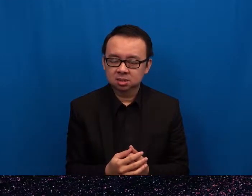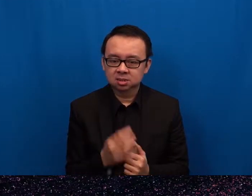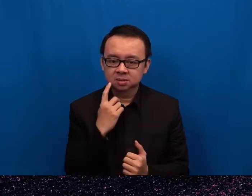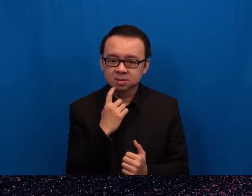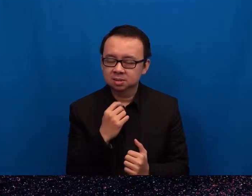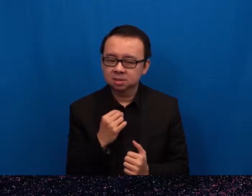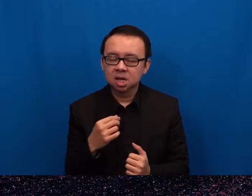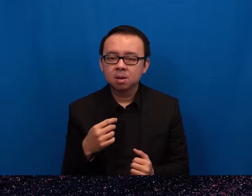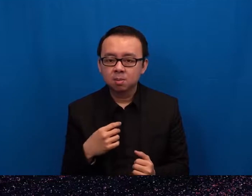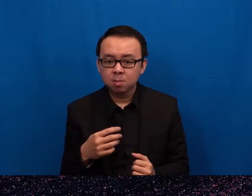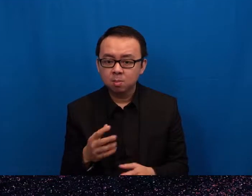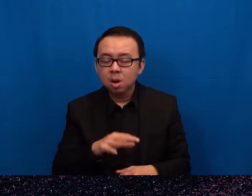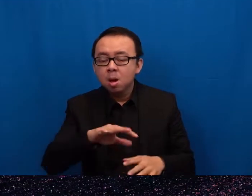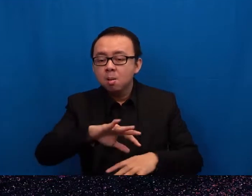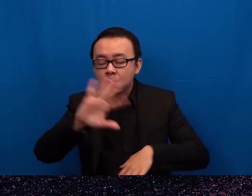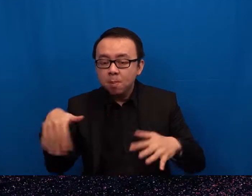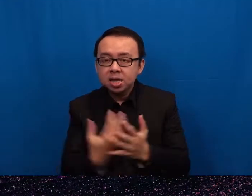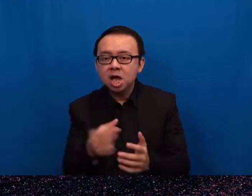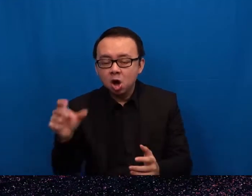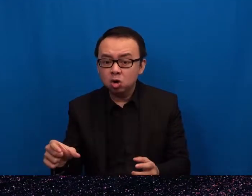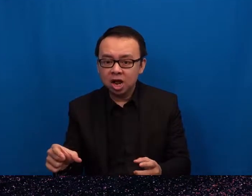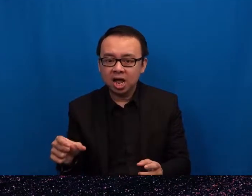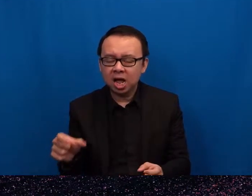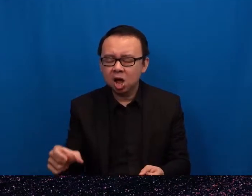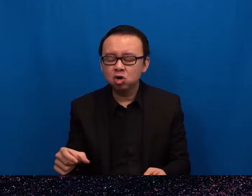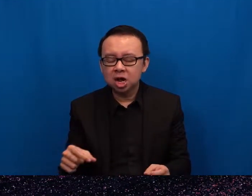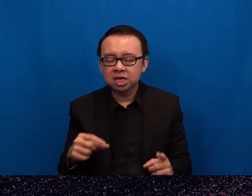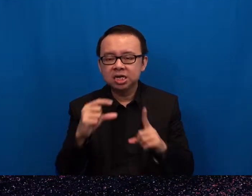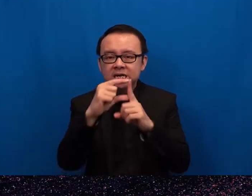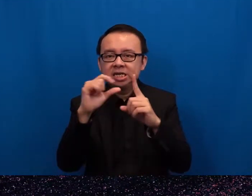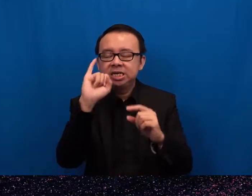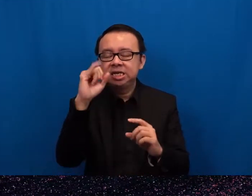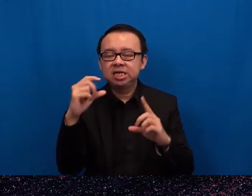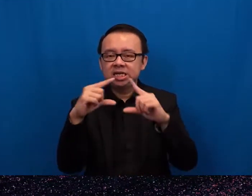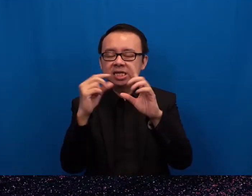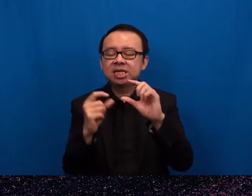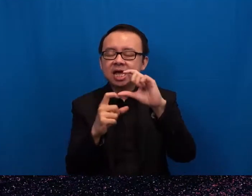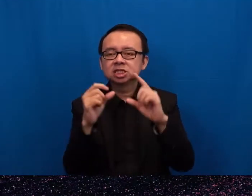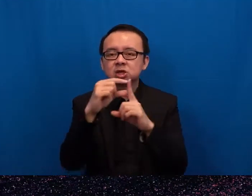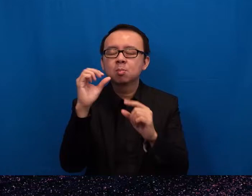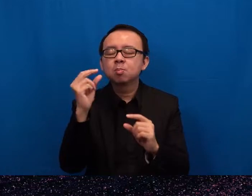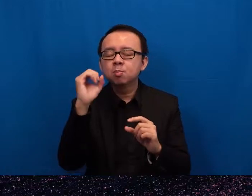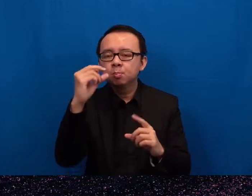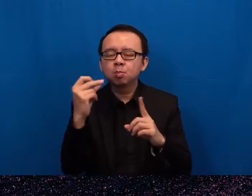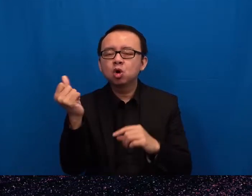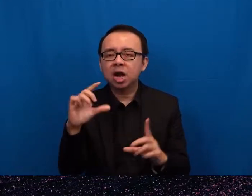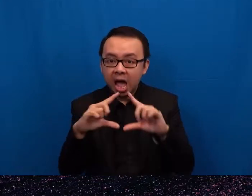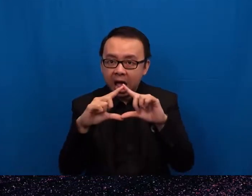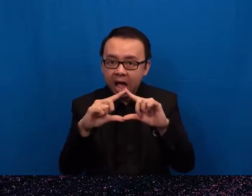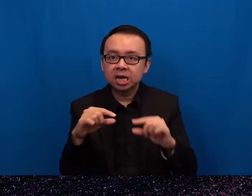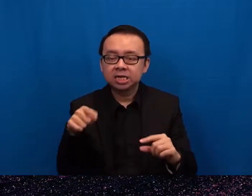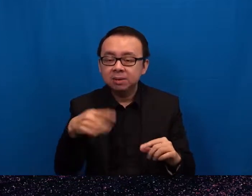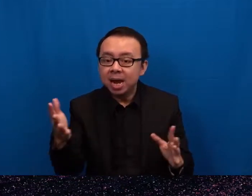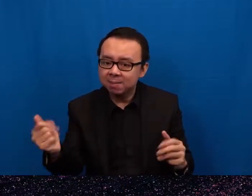yang tersebar di mana-mana. Be strong my friends, be strong. God has put you there, has placed you